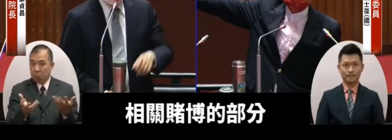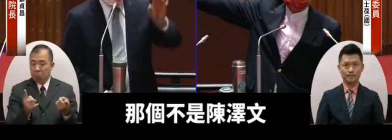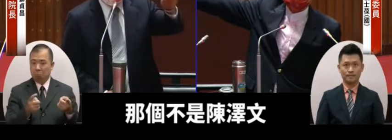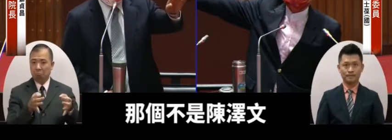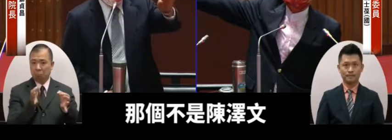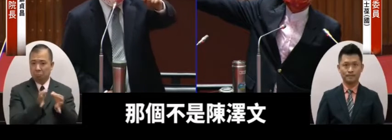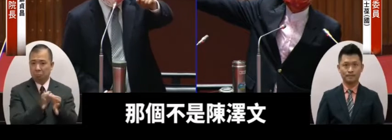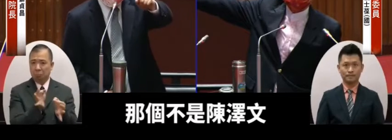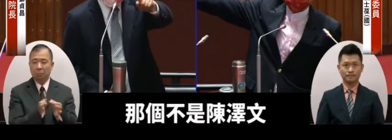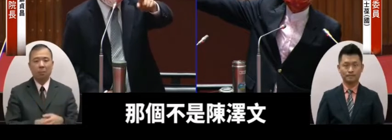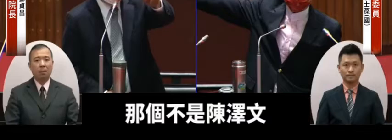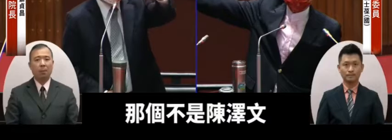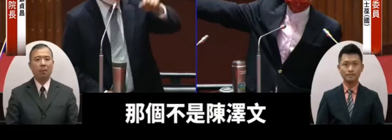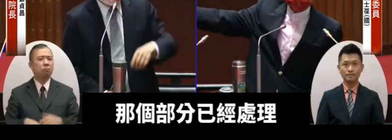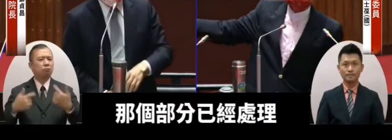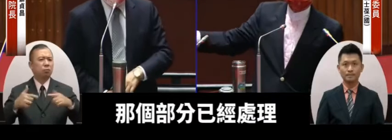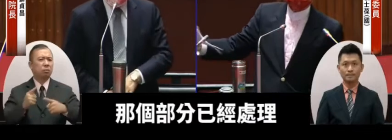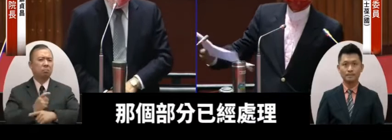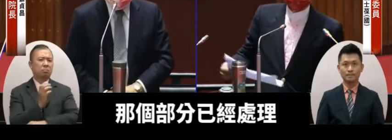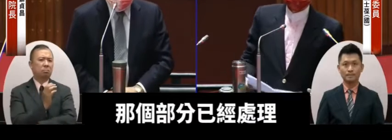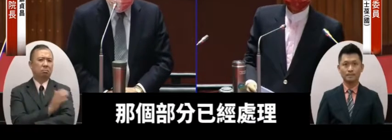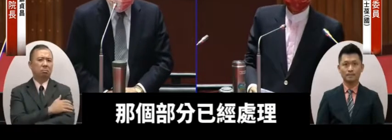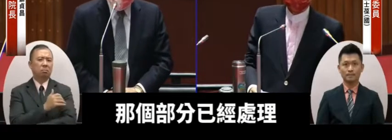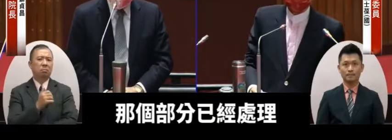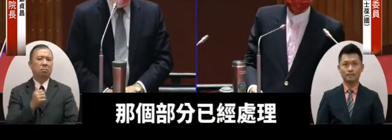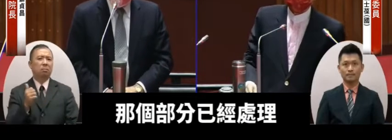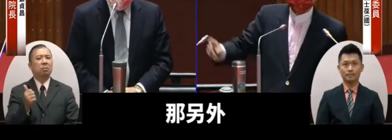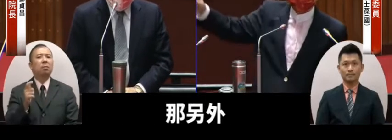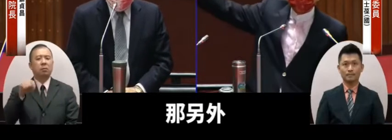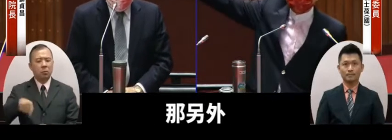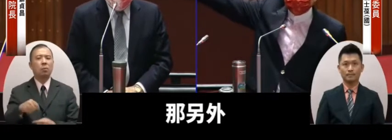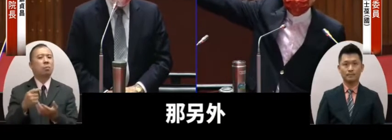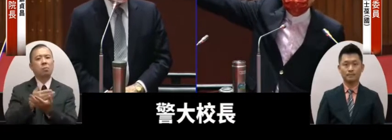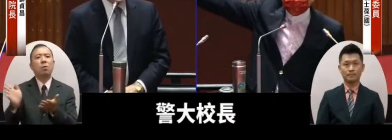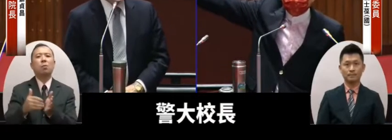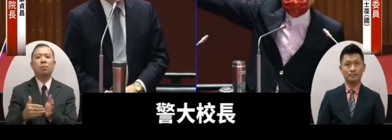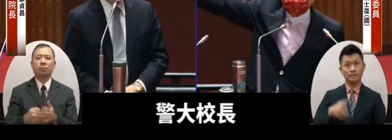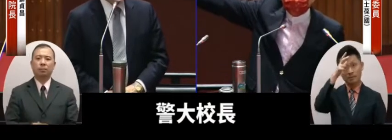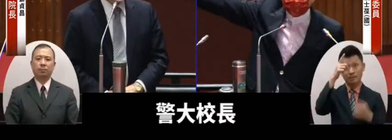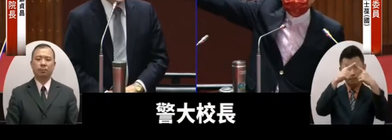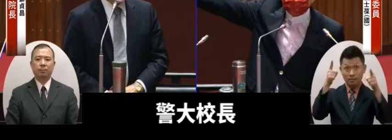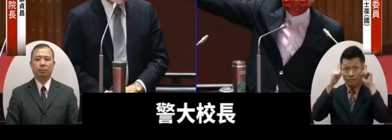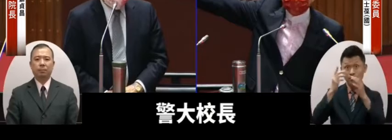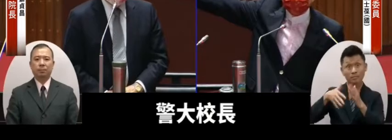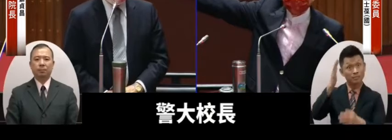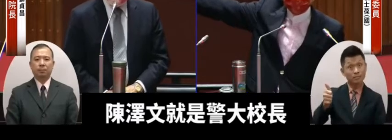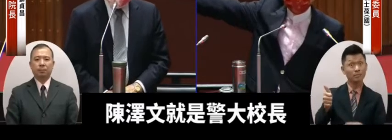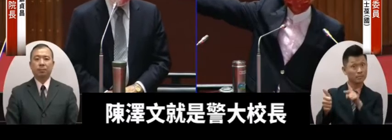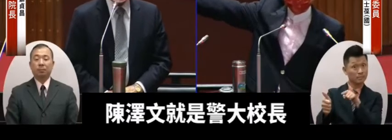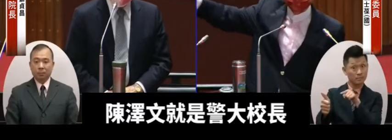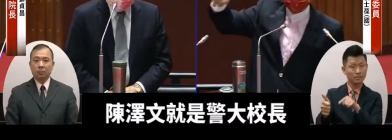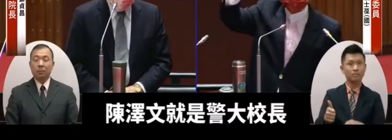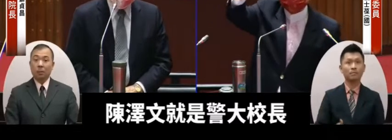分，那个不是陈泽文，那个部分已经处理。那另外， 警大校长，警大校长，警大校